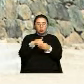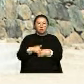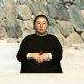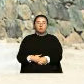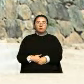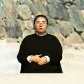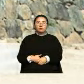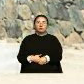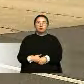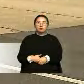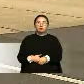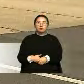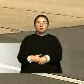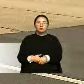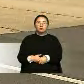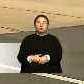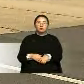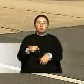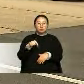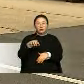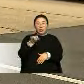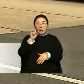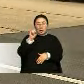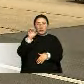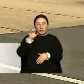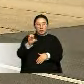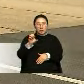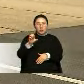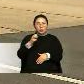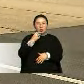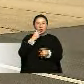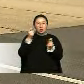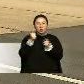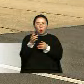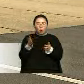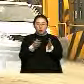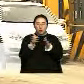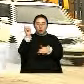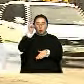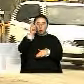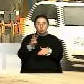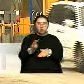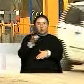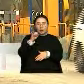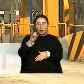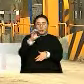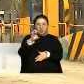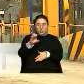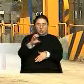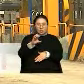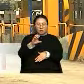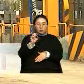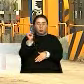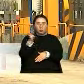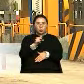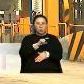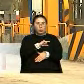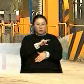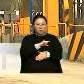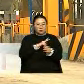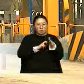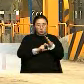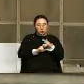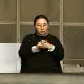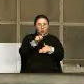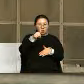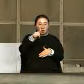그래서 여기 이제 IC가 있는데 경기 광주 IC. 저기 전철역이 있는데 경기